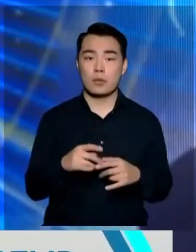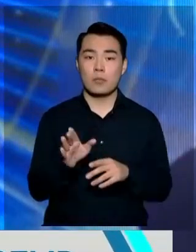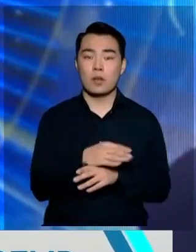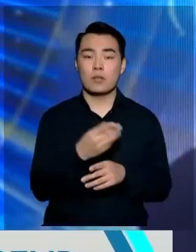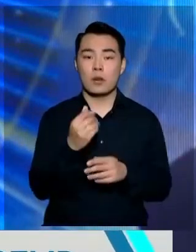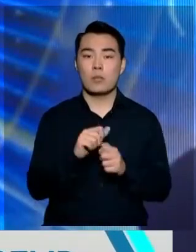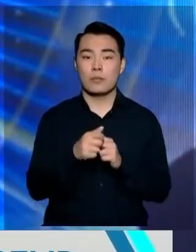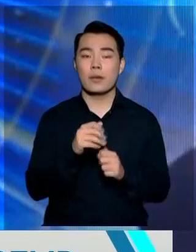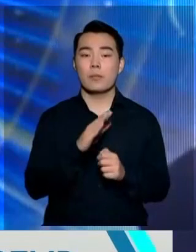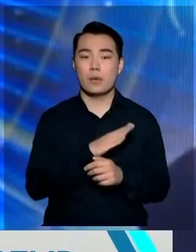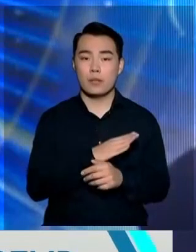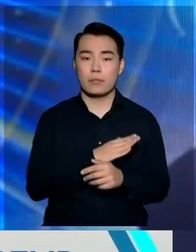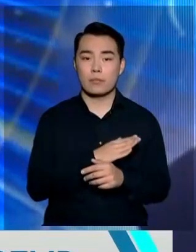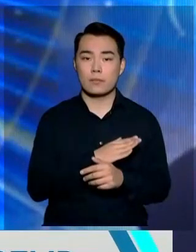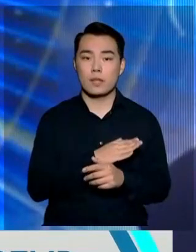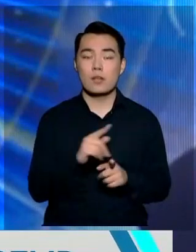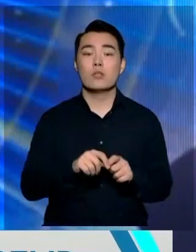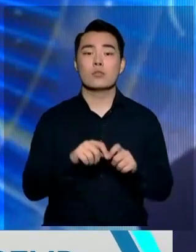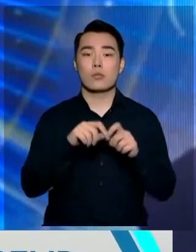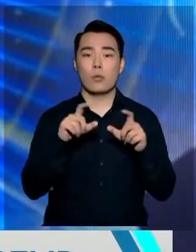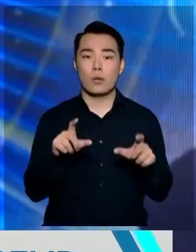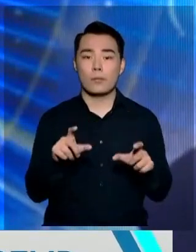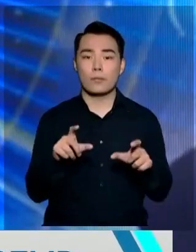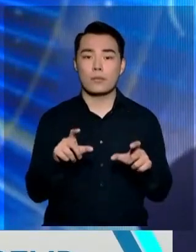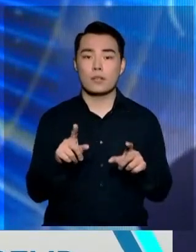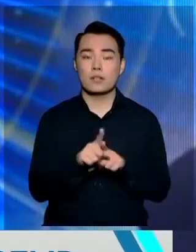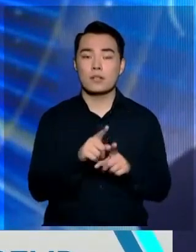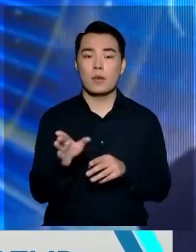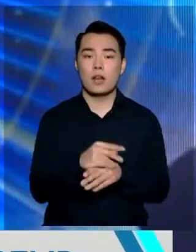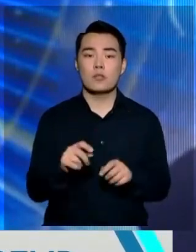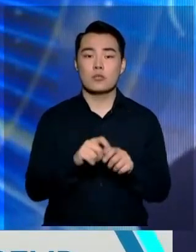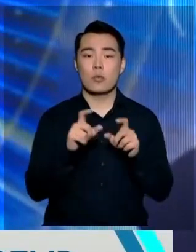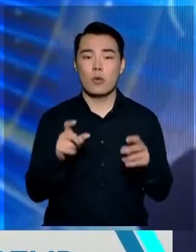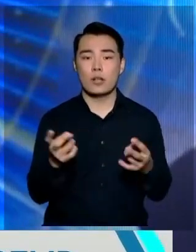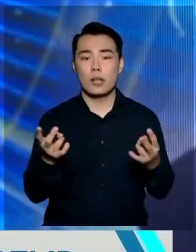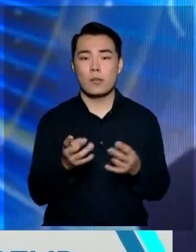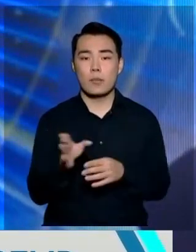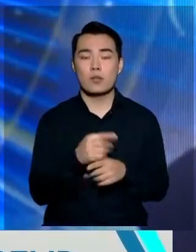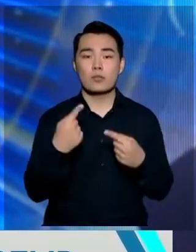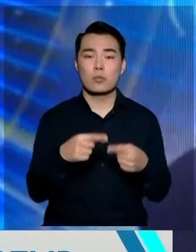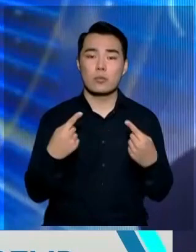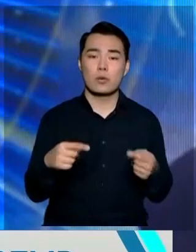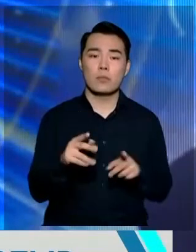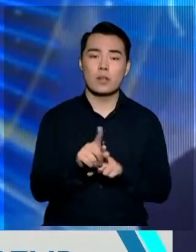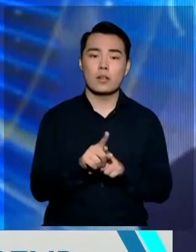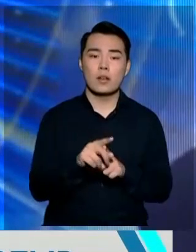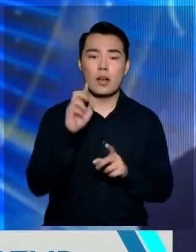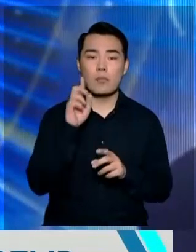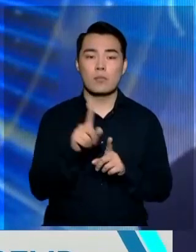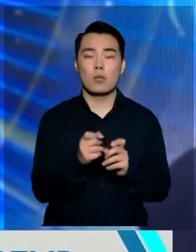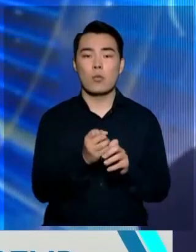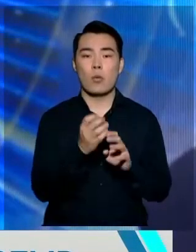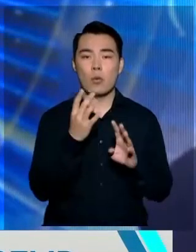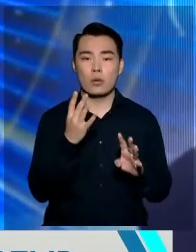төленді. Жаңалегде мектеп дейміз, жаңалегде басқа мекемелерге кезекке